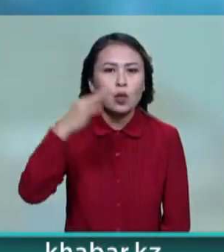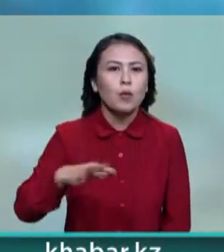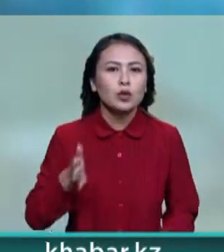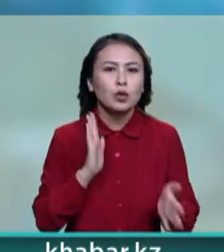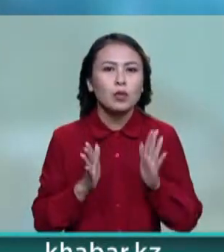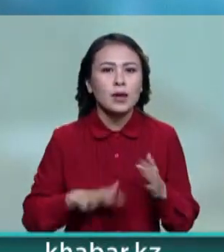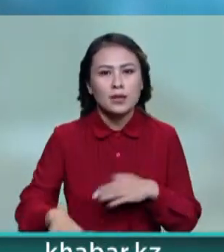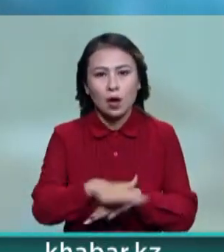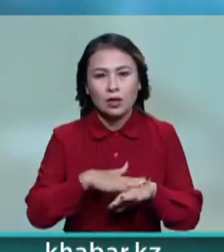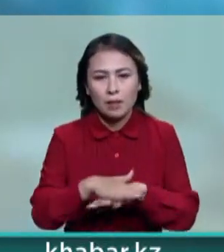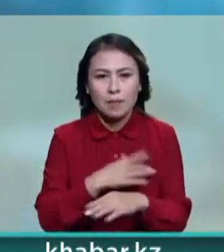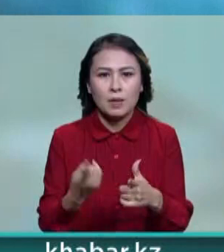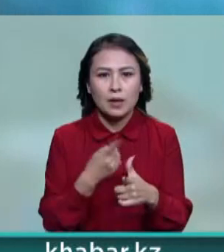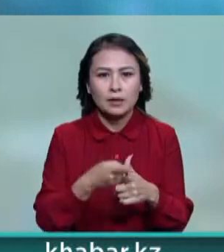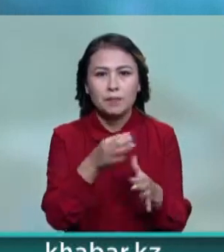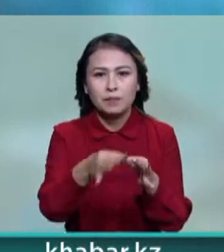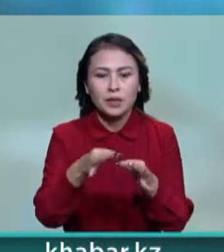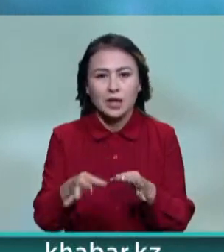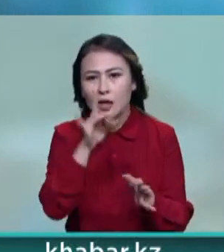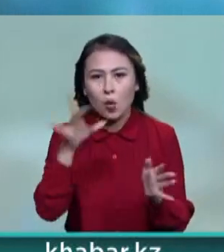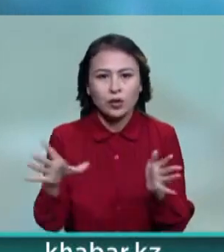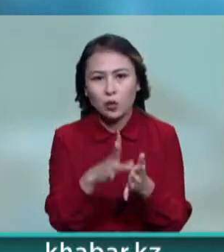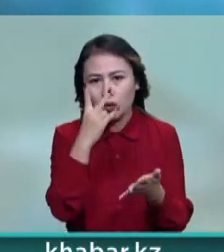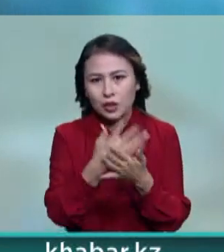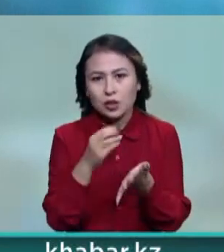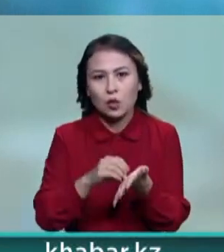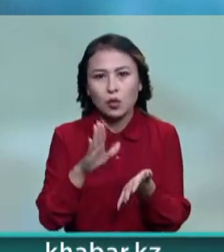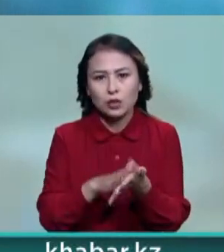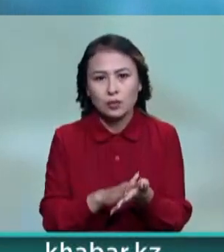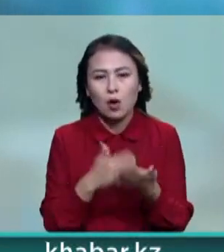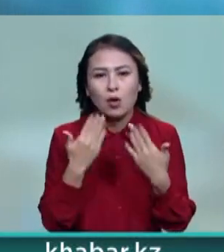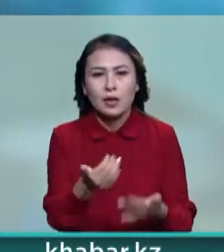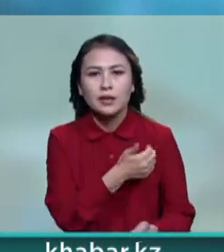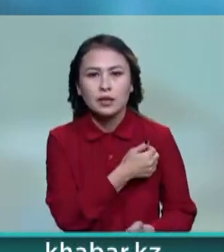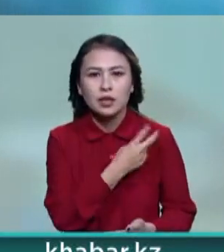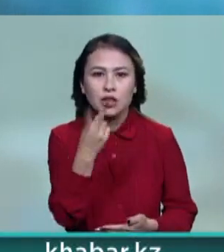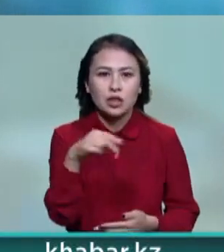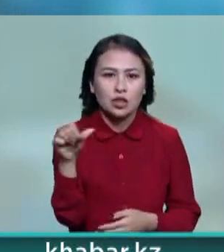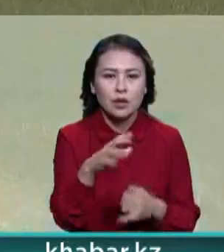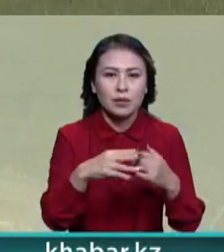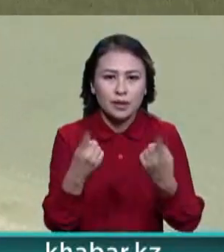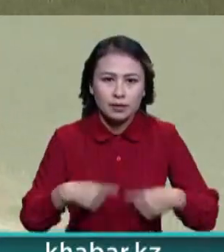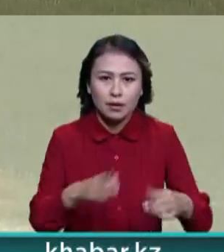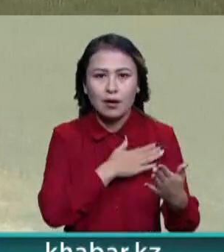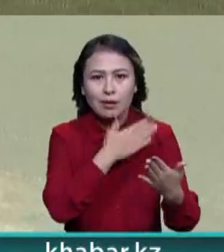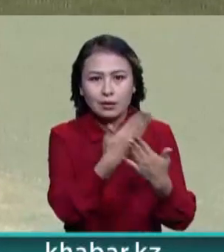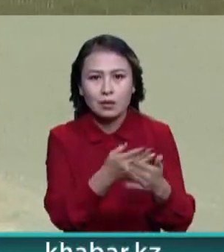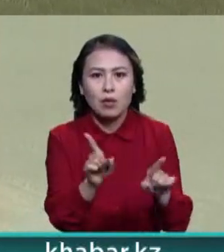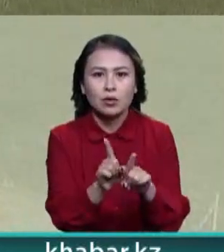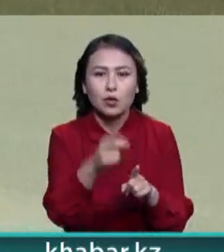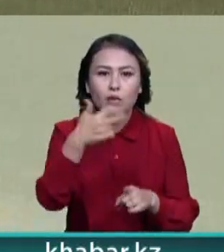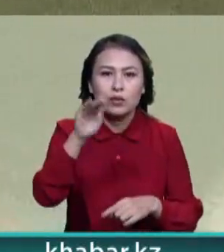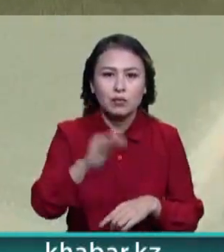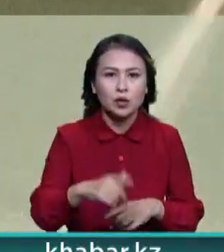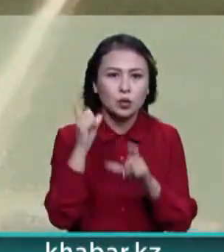Түркістан облысы Түлкібас ауданының бағбандары биыл рекордтық көрсеткішке қол жеткізбек. Олар 2,5 мың гектар қарқынды